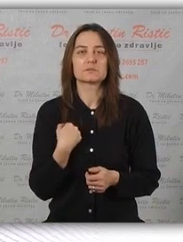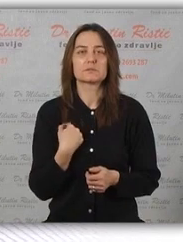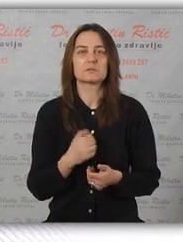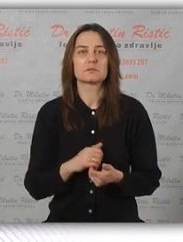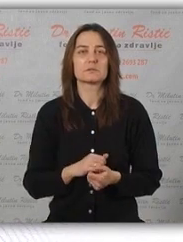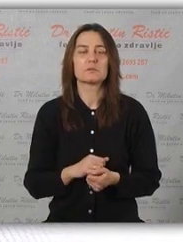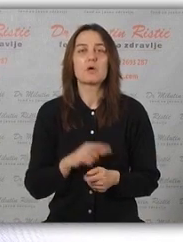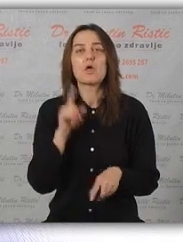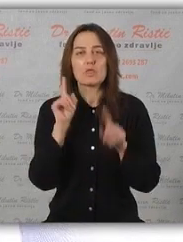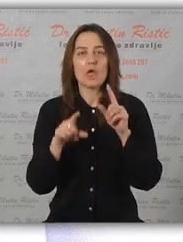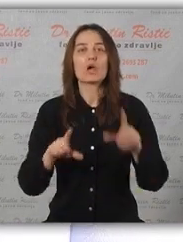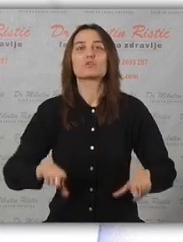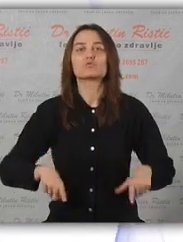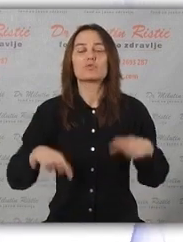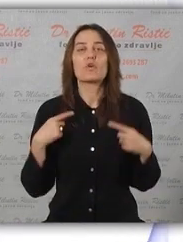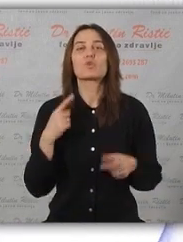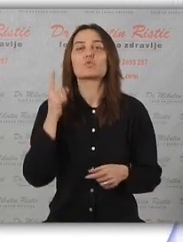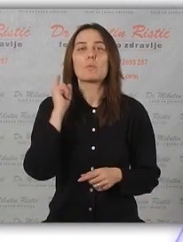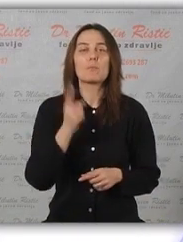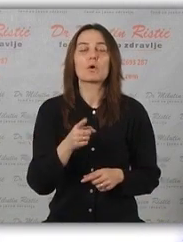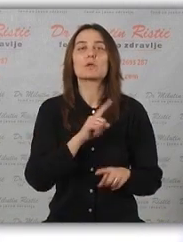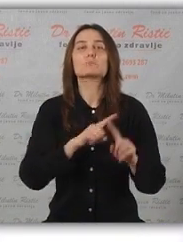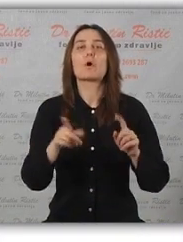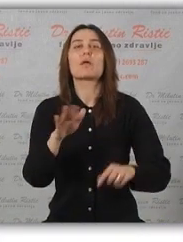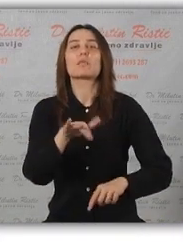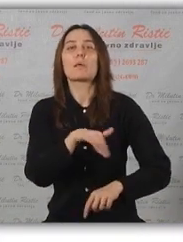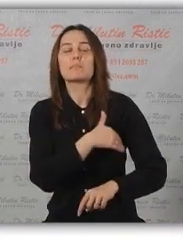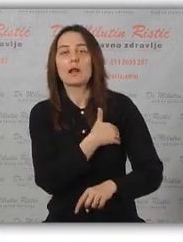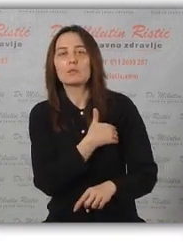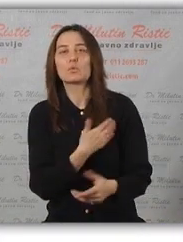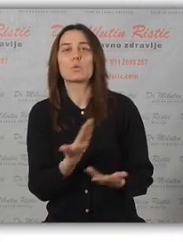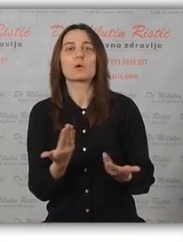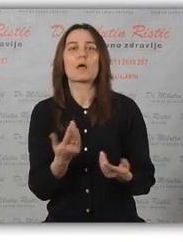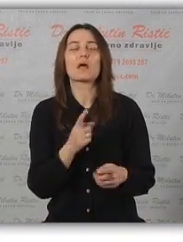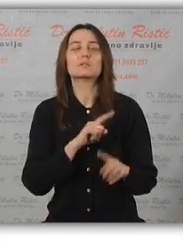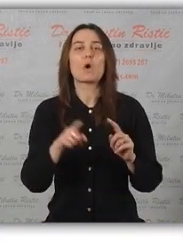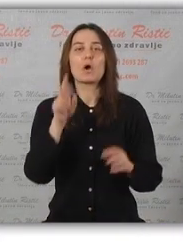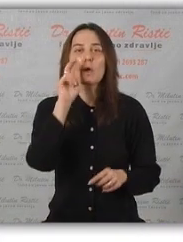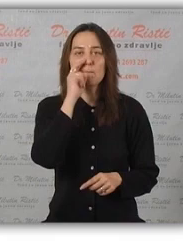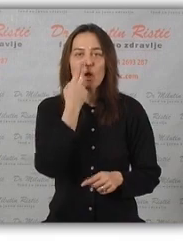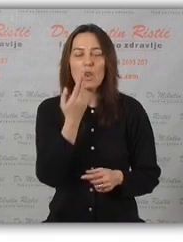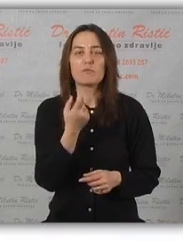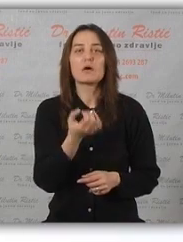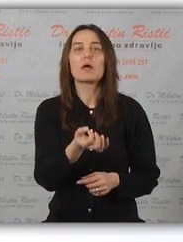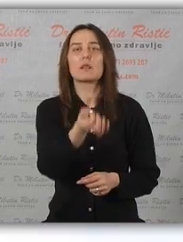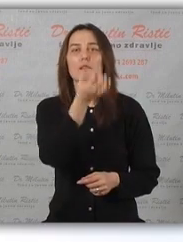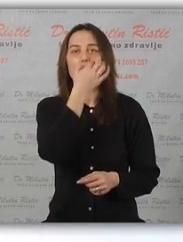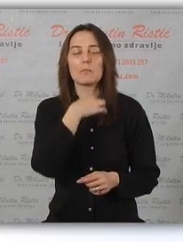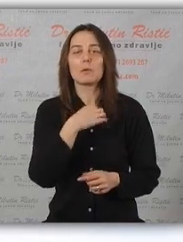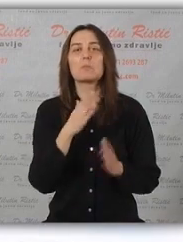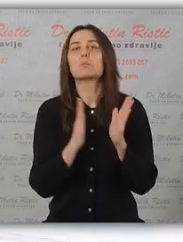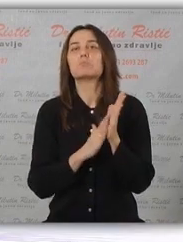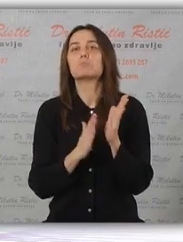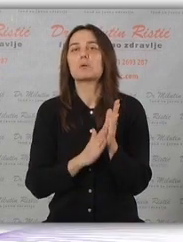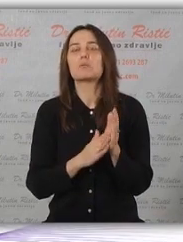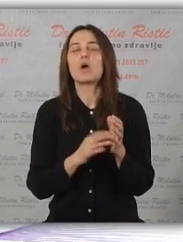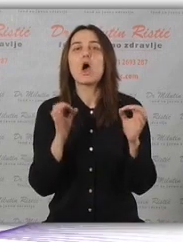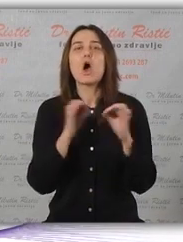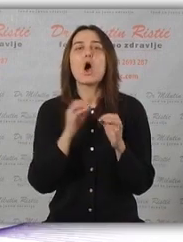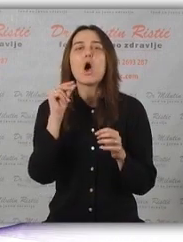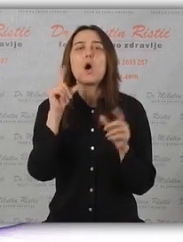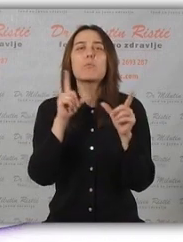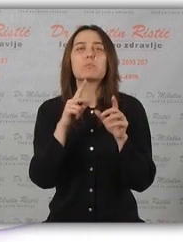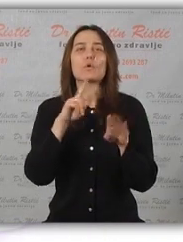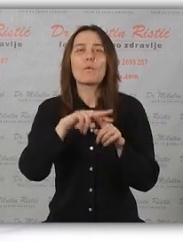su nekad u životu morali ili zbog temperature ili zbog bolova da popiju